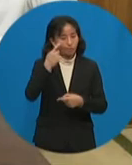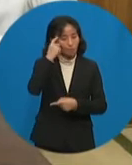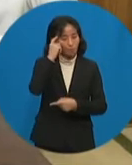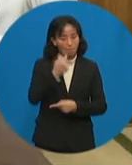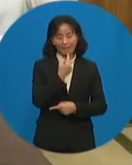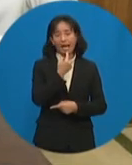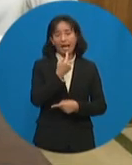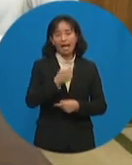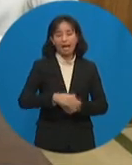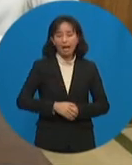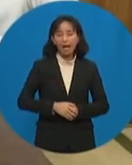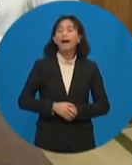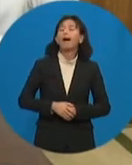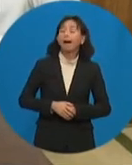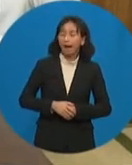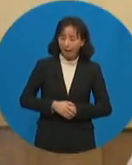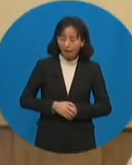は早速作ってみましょう、